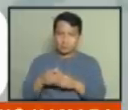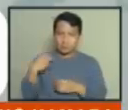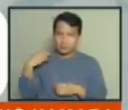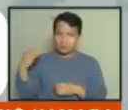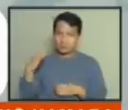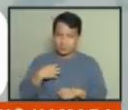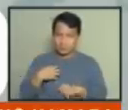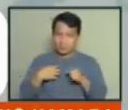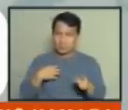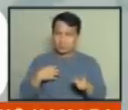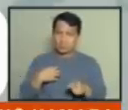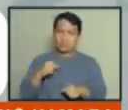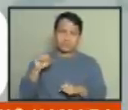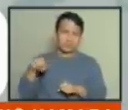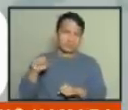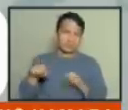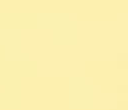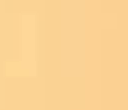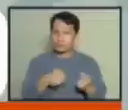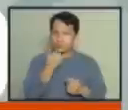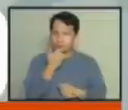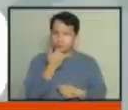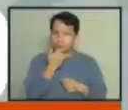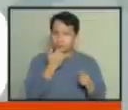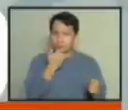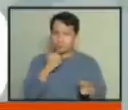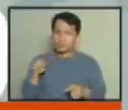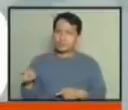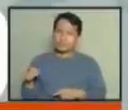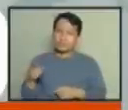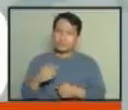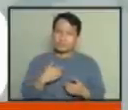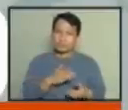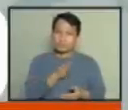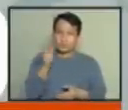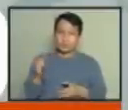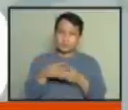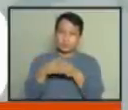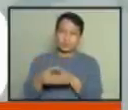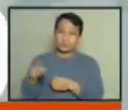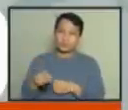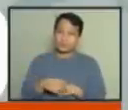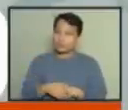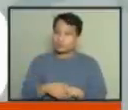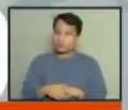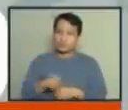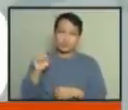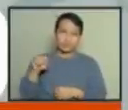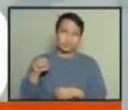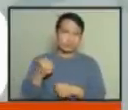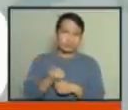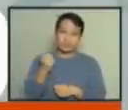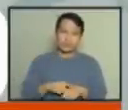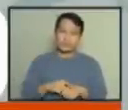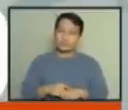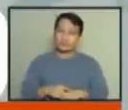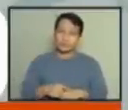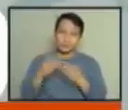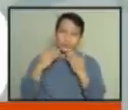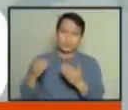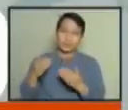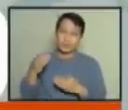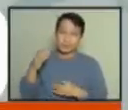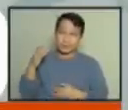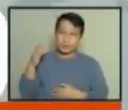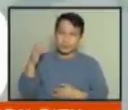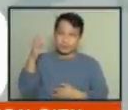Colonel Marlon Santos, yung PNP natin? Sige po, sir. Opo, opo. Colonel Santos, darating po kami dyan sa inyong tanggapan, Colonel. Yes sir. Anytime sir. Yes sir. Salamat po